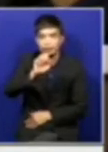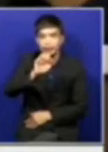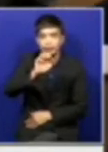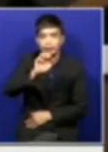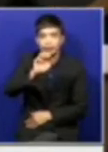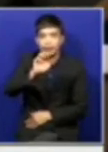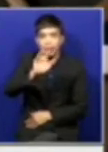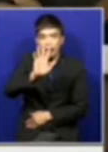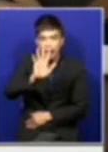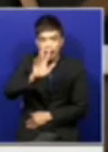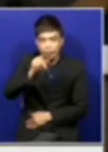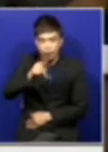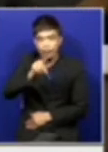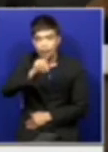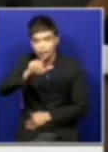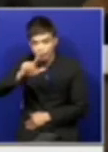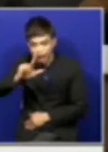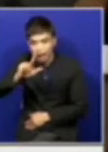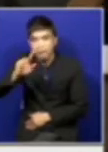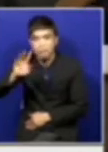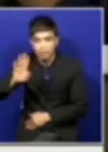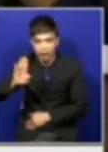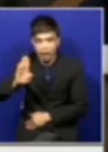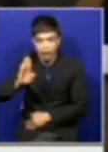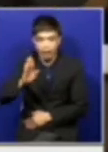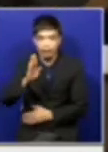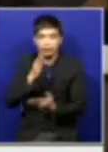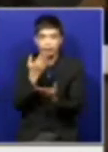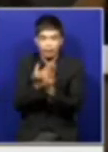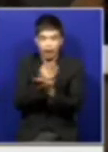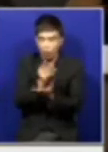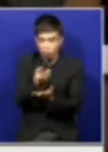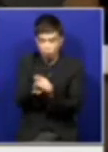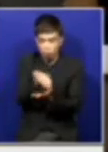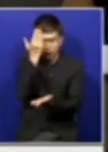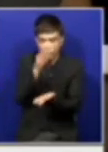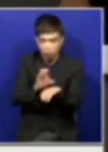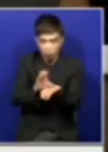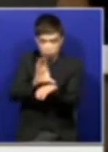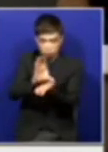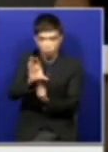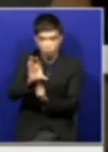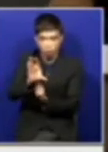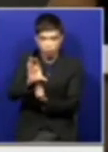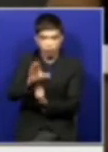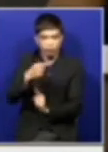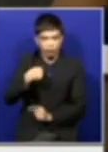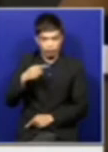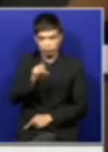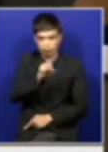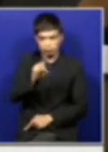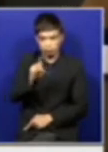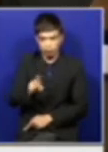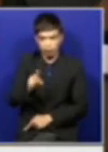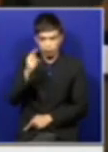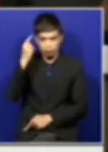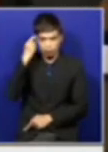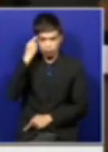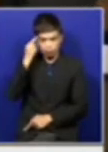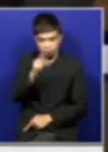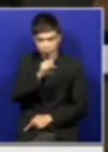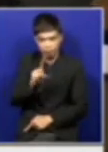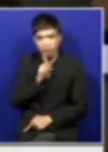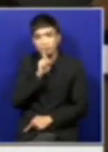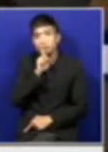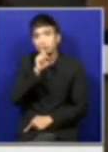55,000ล้านบาทซึ่งเป็นยอดเงินจำนวนมากสิ่งที่ผมยังสงสัยและก็อยากจะถาม